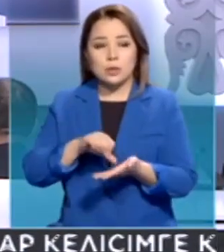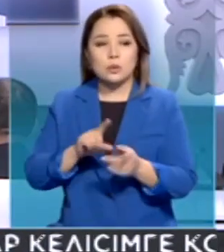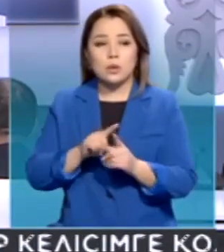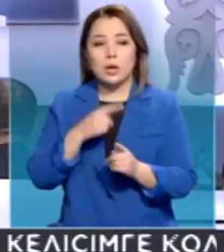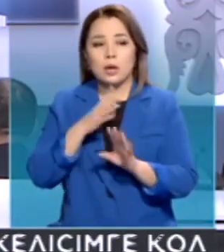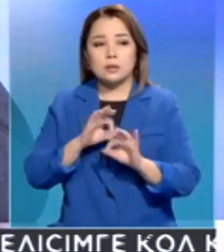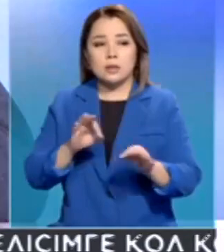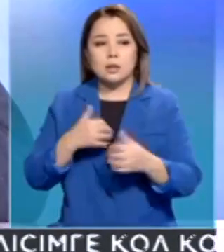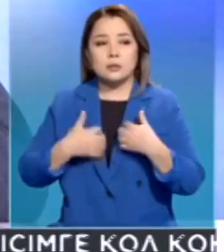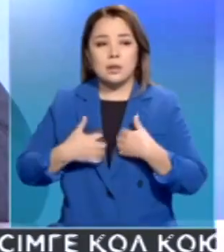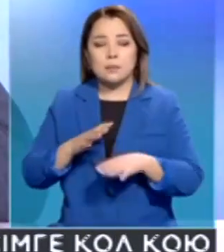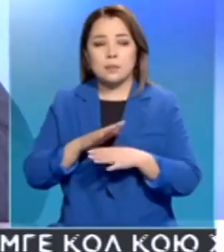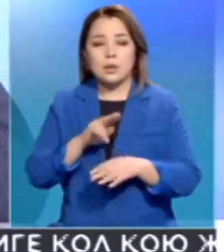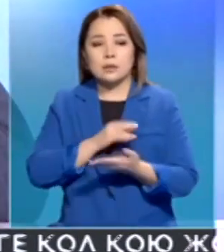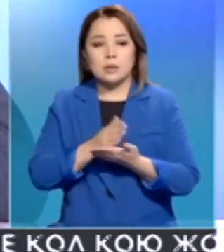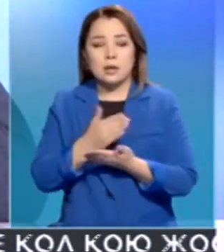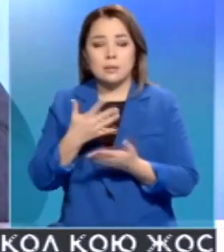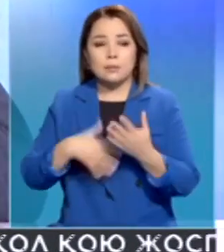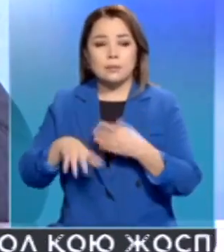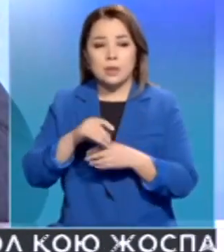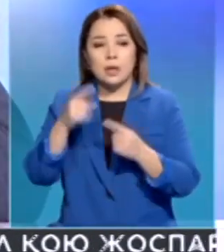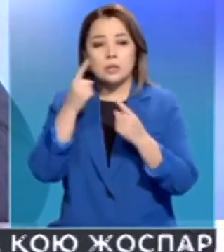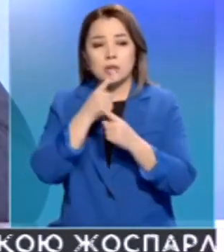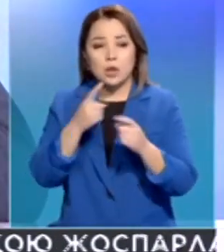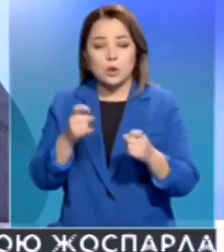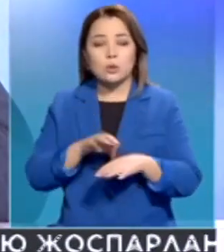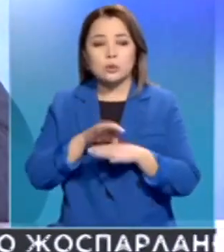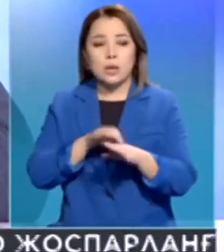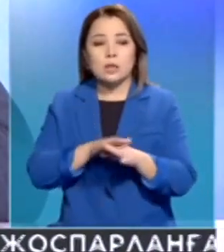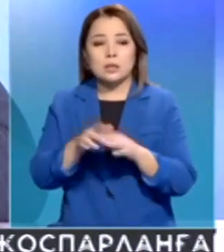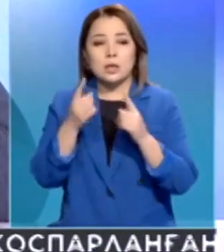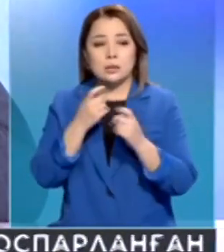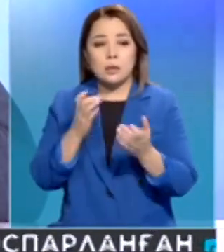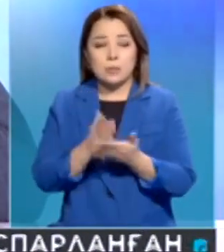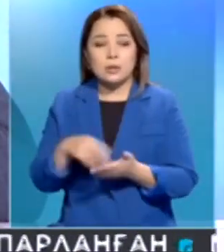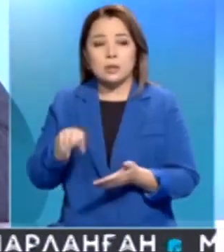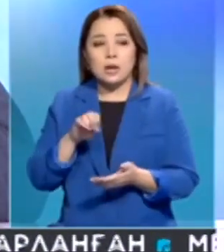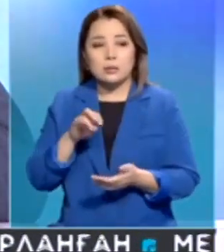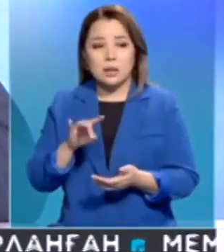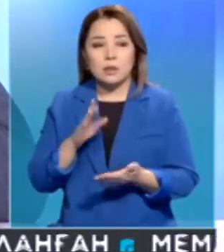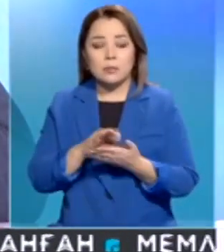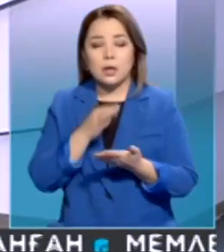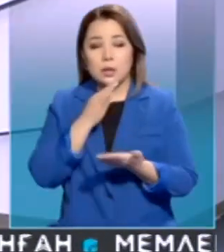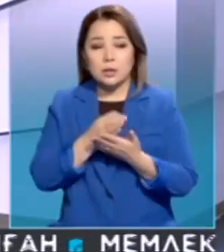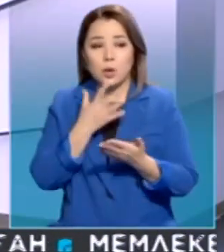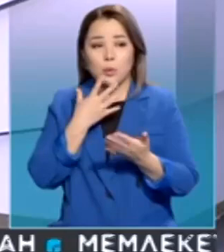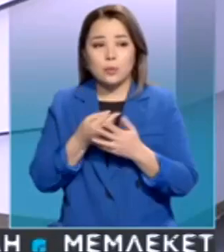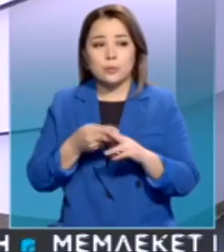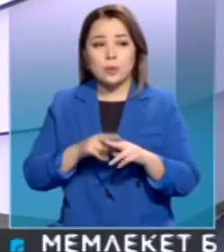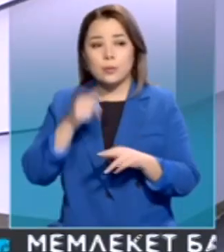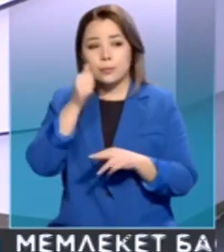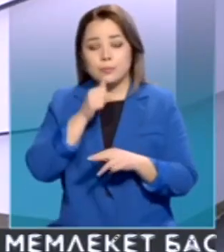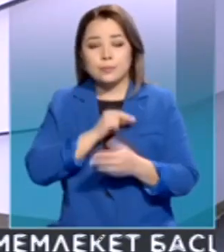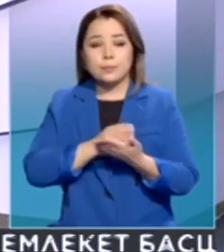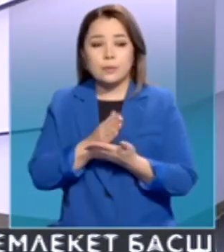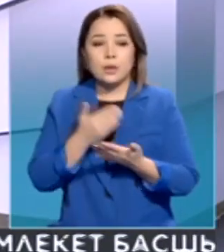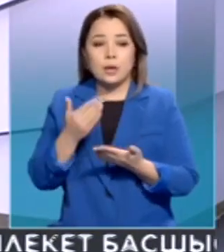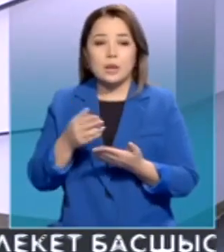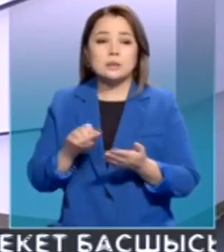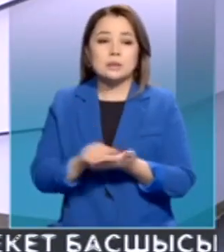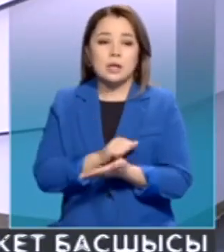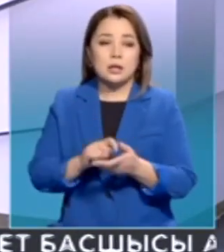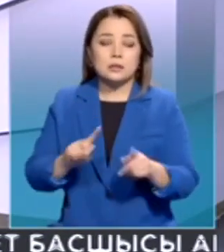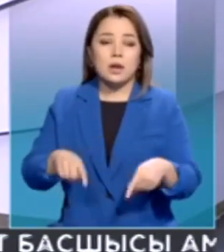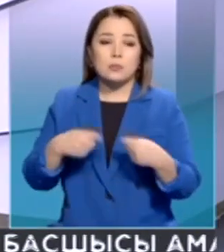беруге асықпаған қызметкерлерге жаппай ескерту жолданғанын жеткізді. Данияр Жанәлініфтің айтуынша, биыл мемлекеттік қызметкерлер